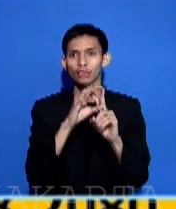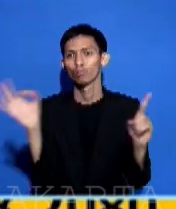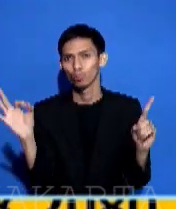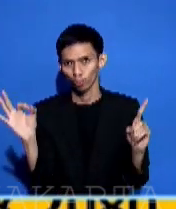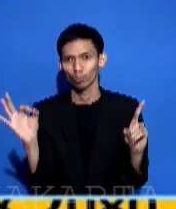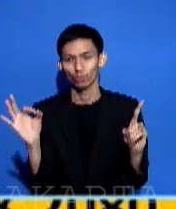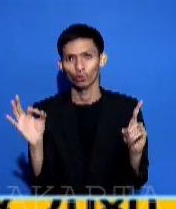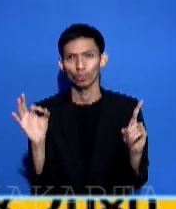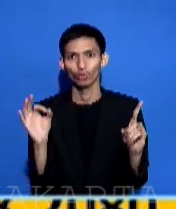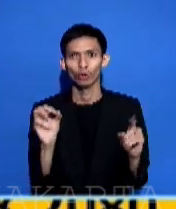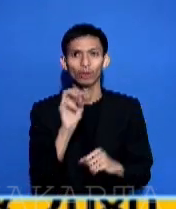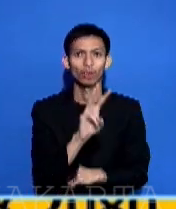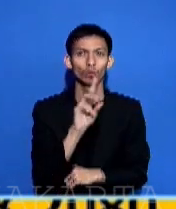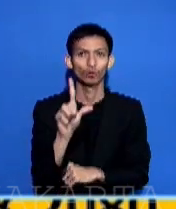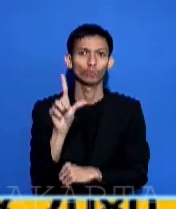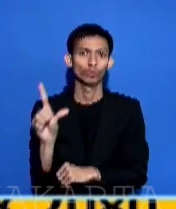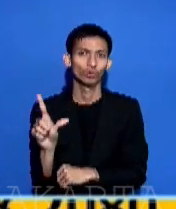10.737 pelanggaran dan